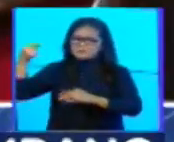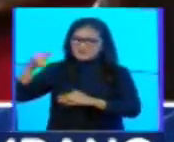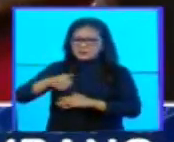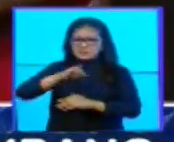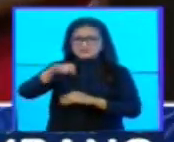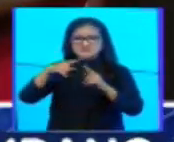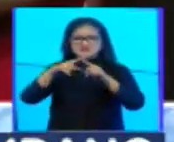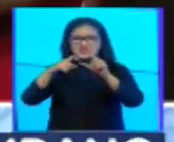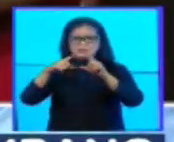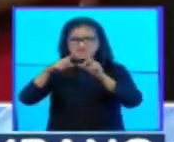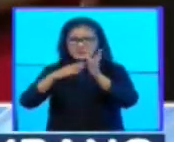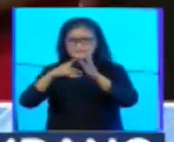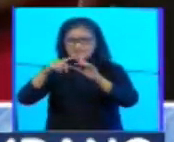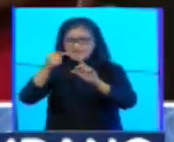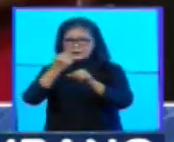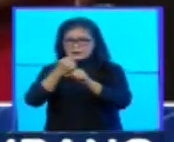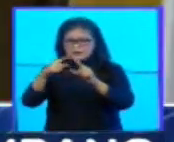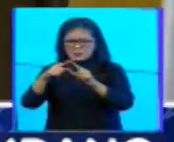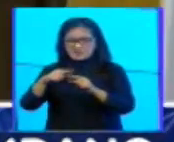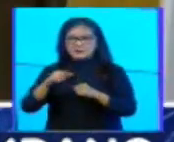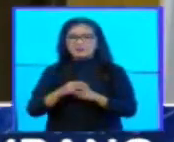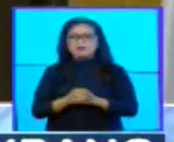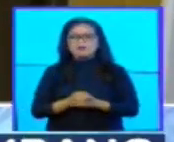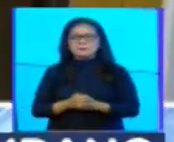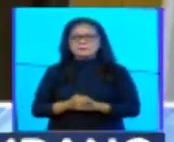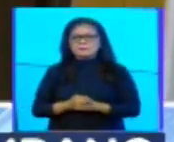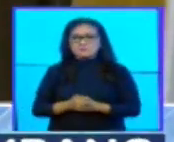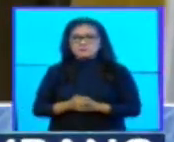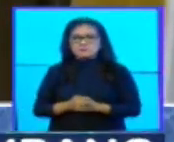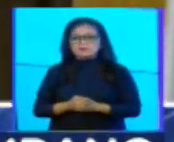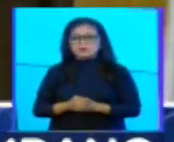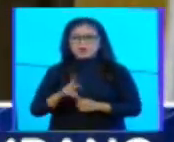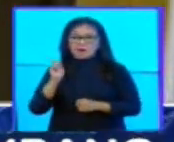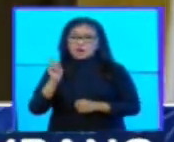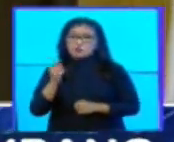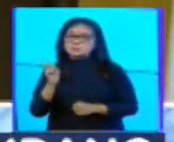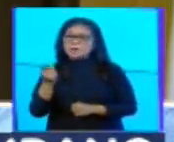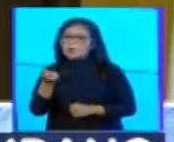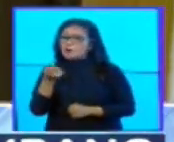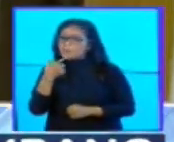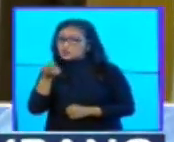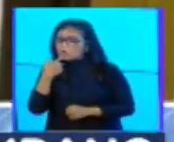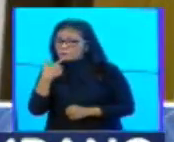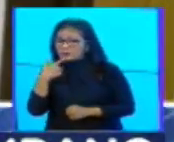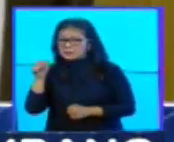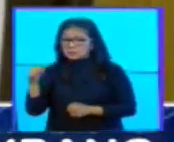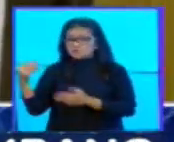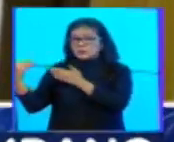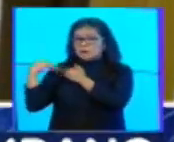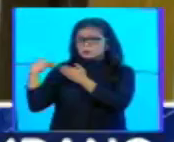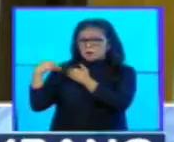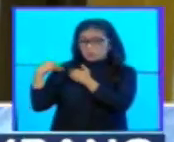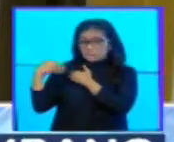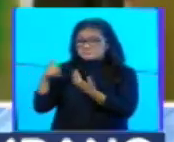Raharja kalaupun memang tidak ada yang tercover nanti sisanya akan ditanggung oleh lintah Kabupaten Subang